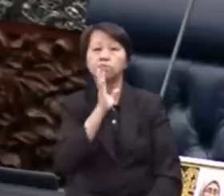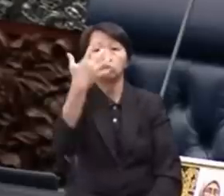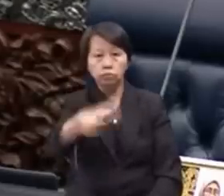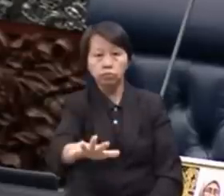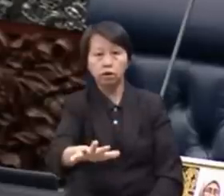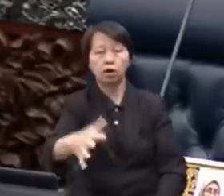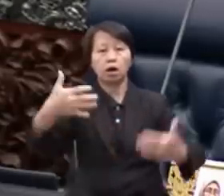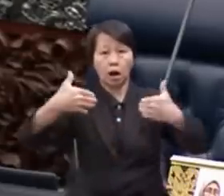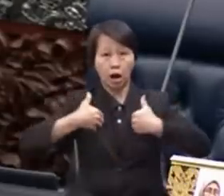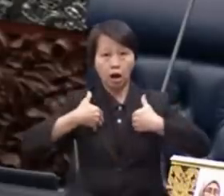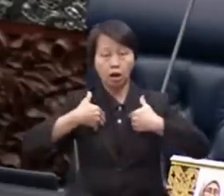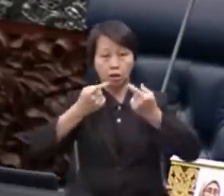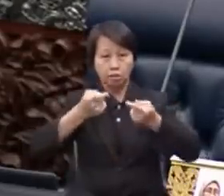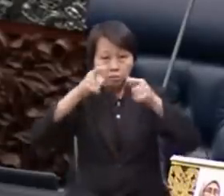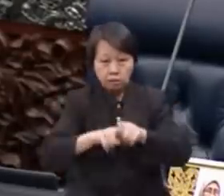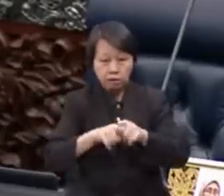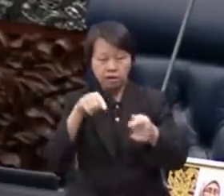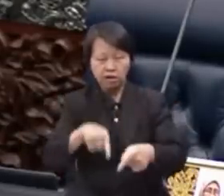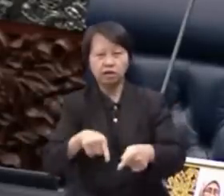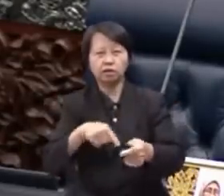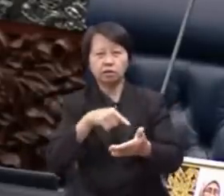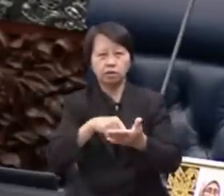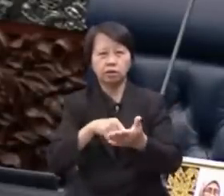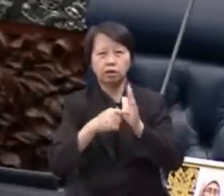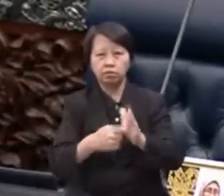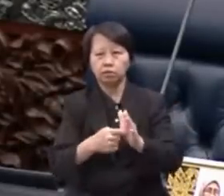Adakah peristiwa ini menunjukkan